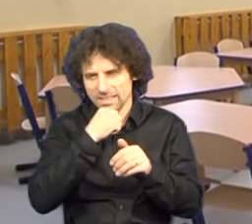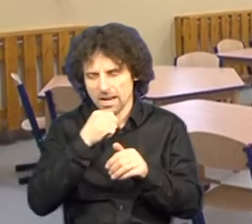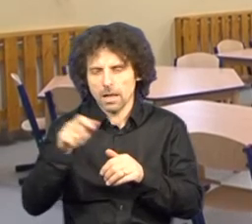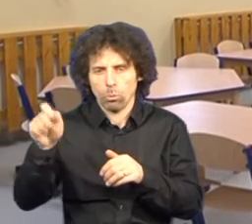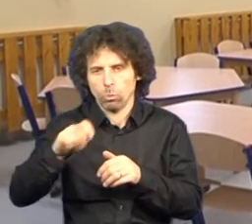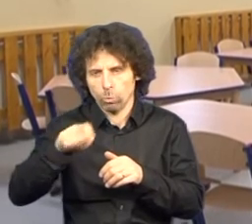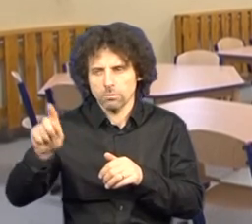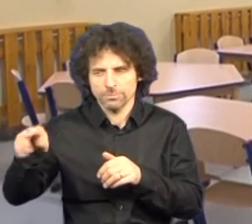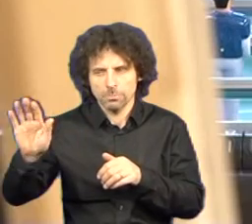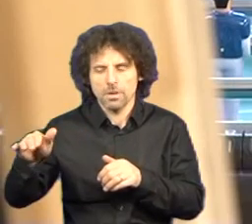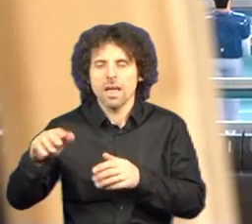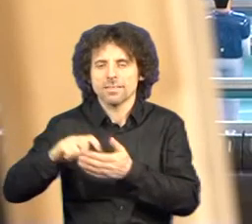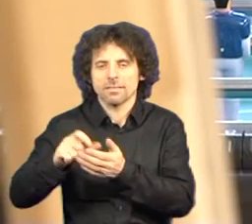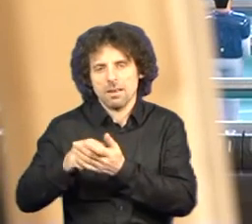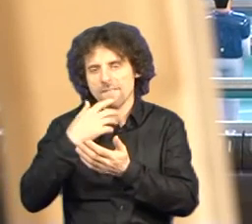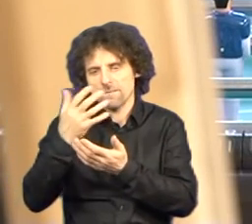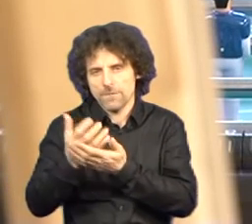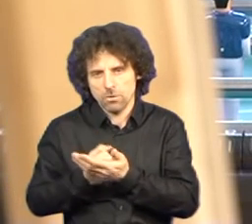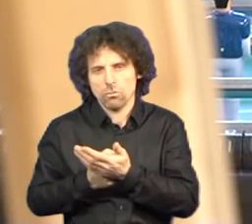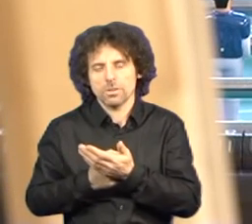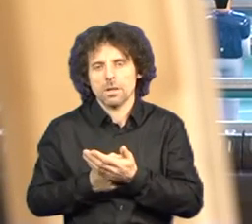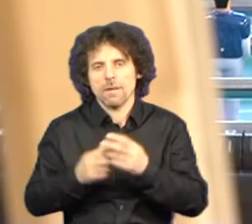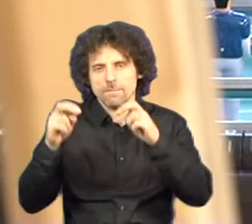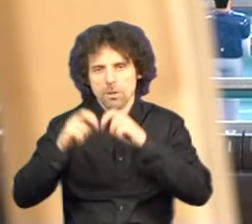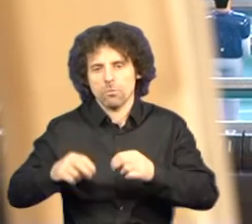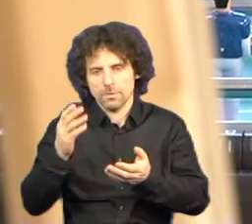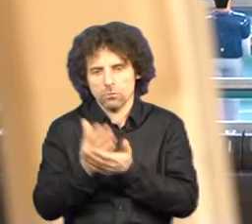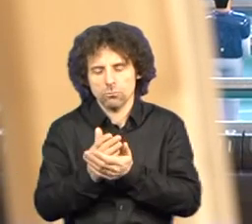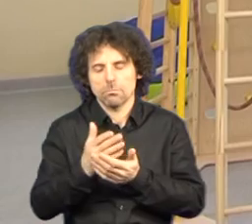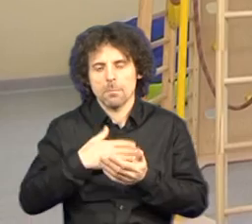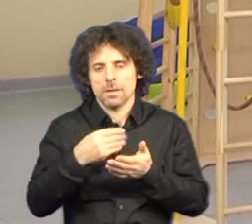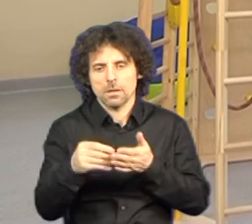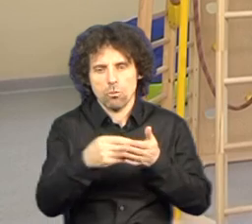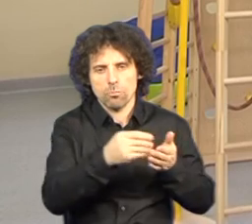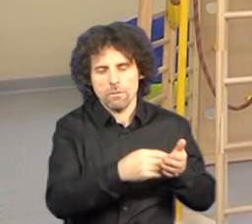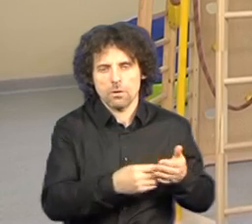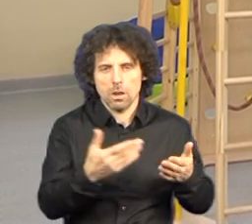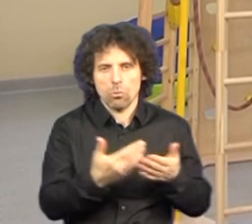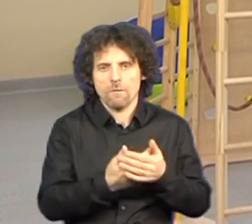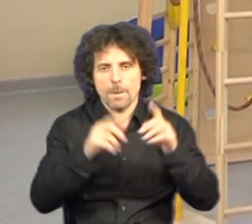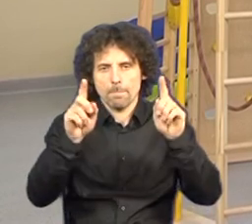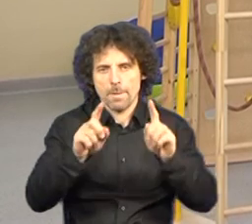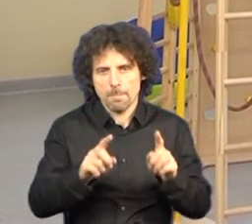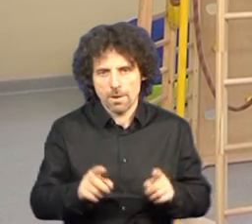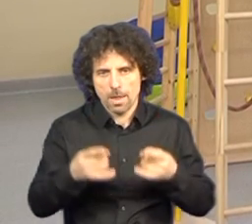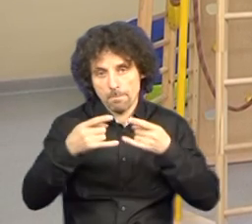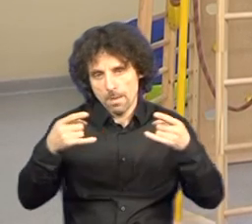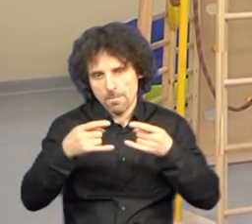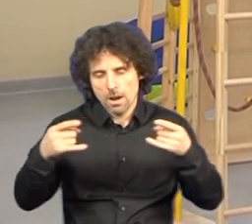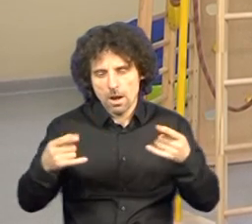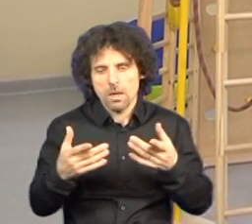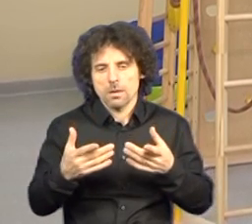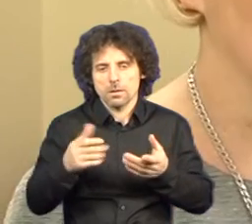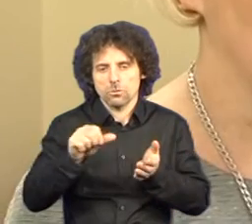do porównania to co było przedtem. Jest wyremontowana, mamy tutaj zakupione nowe meble, które już, środki na te meble